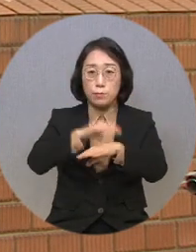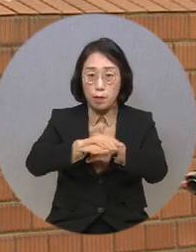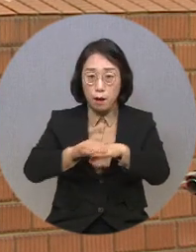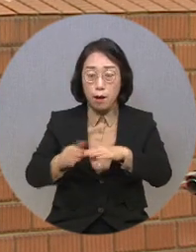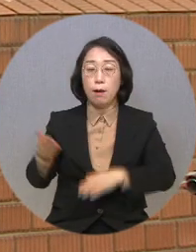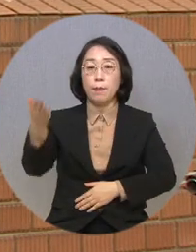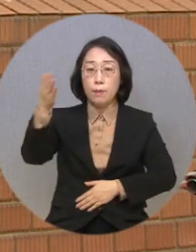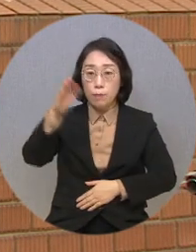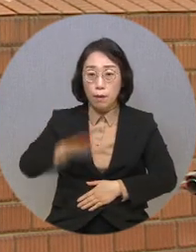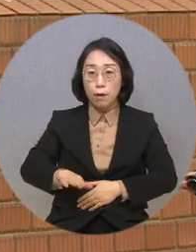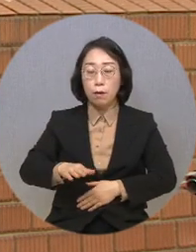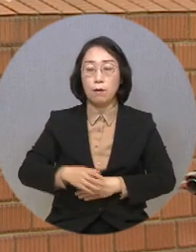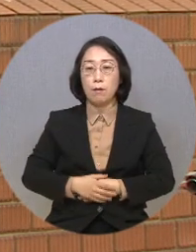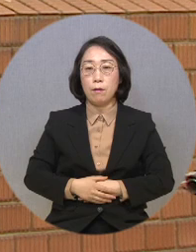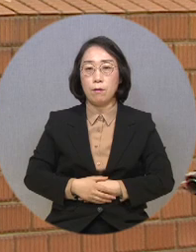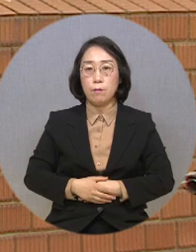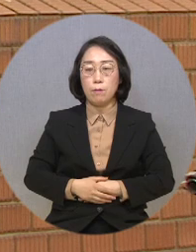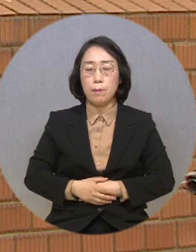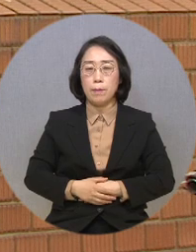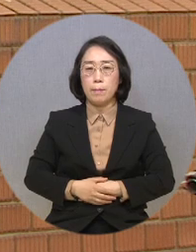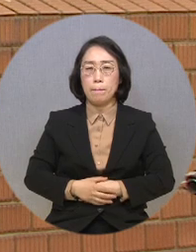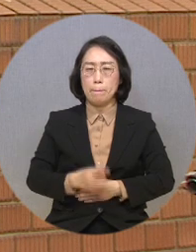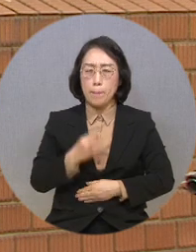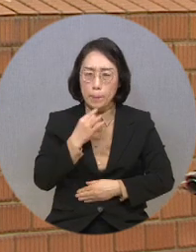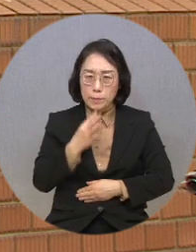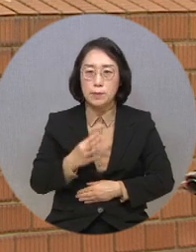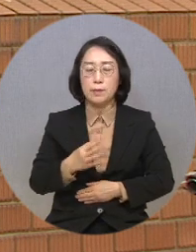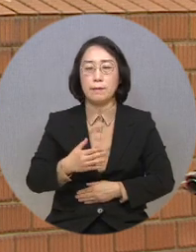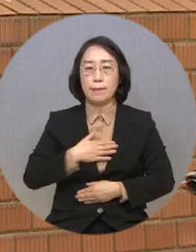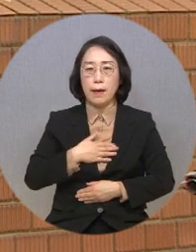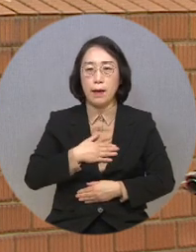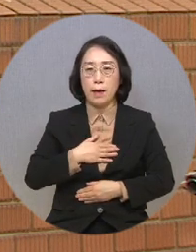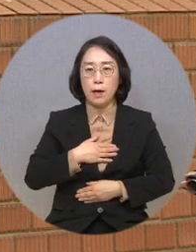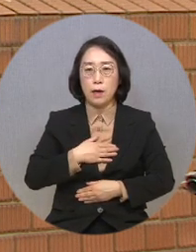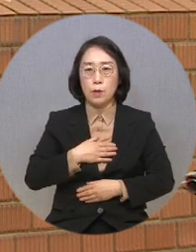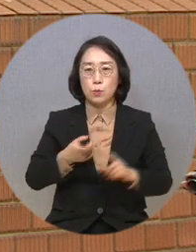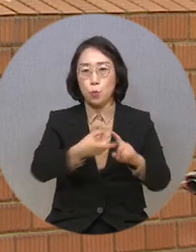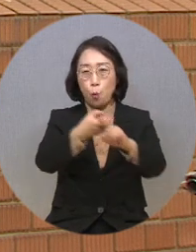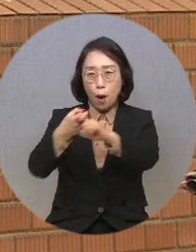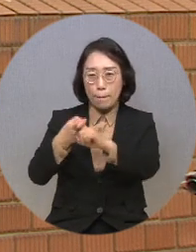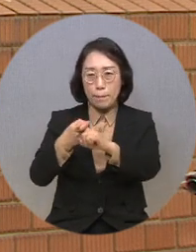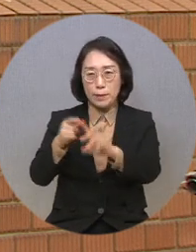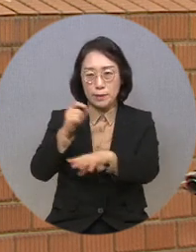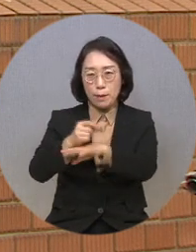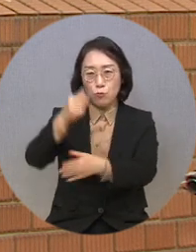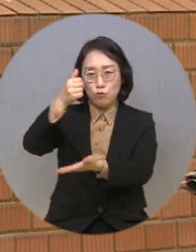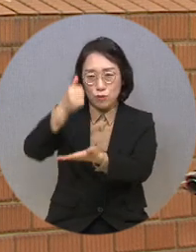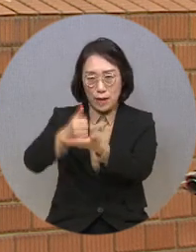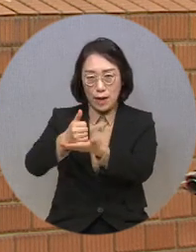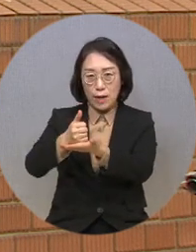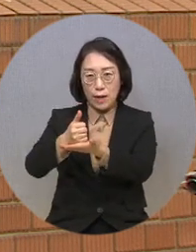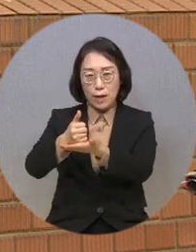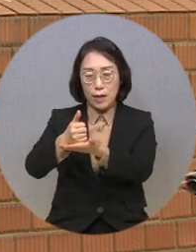불구하고 단지 노동조합 사무장이라는 이유 하나만으로